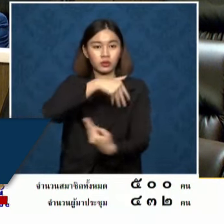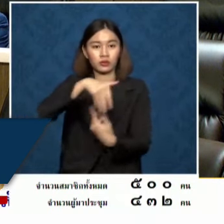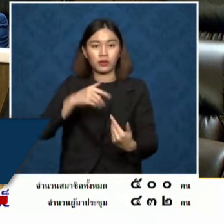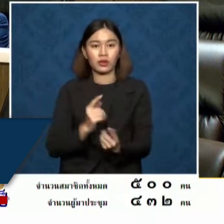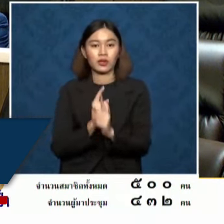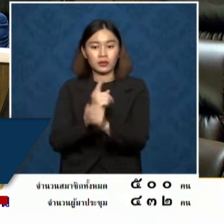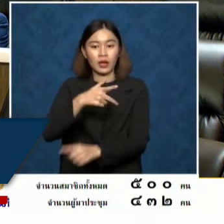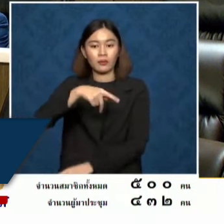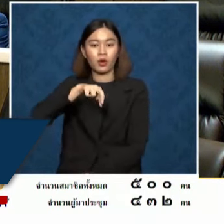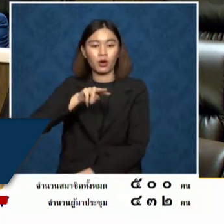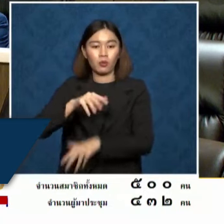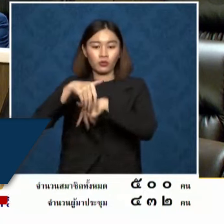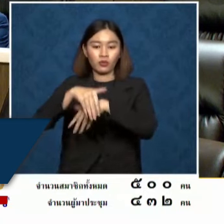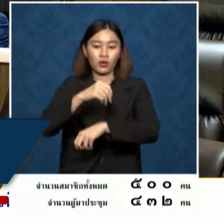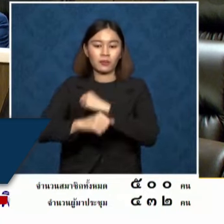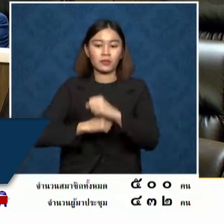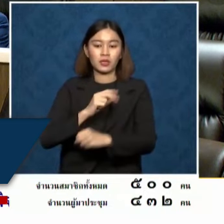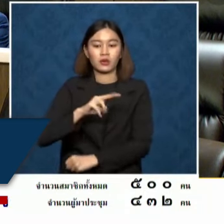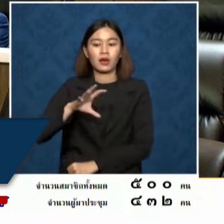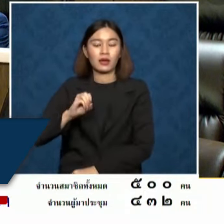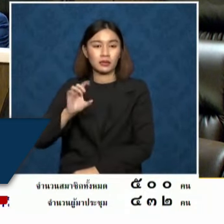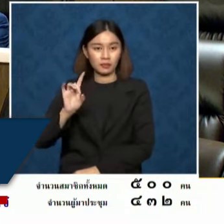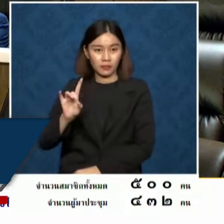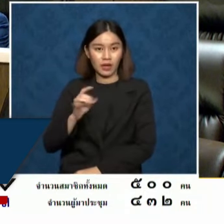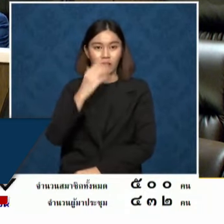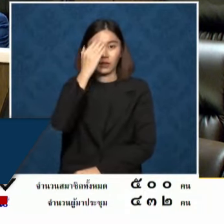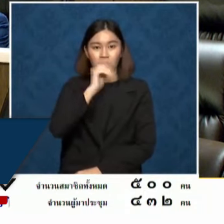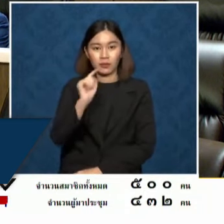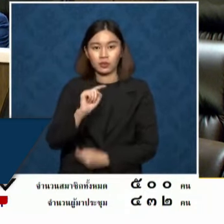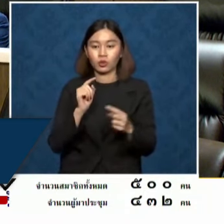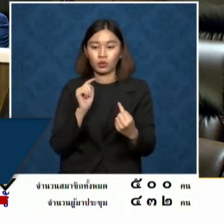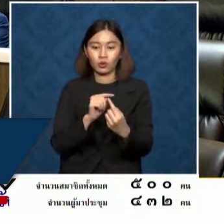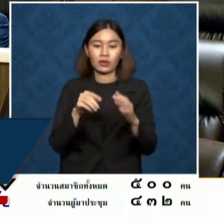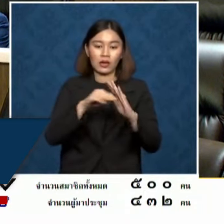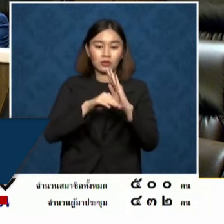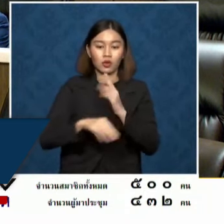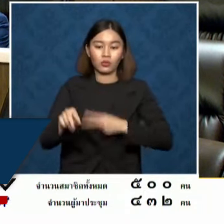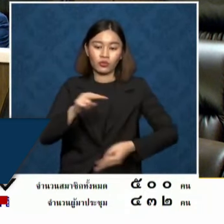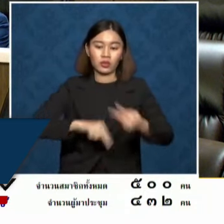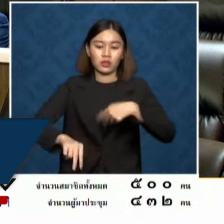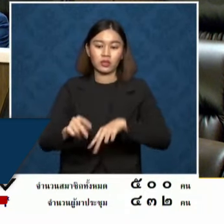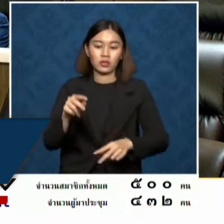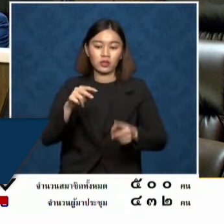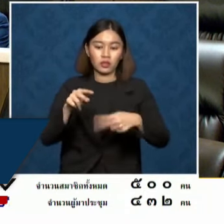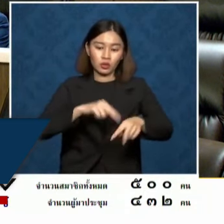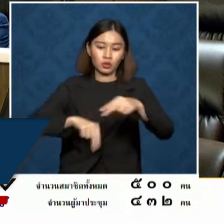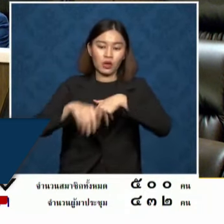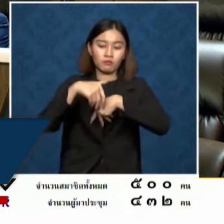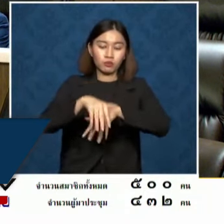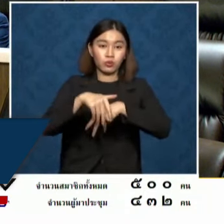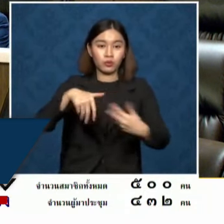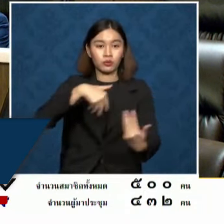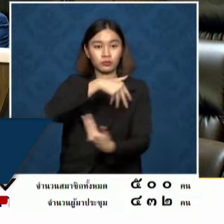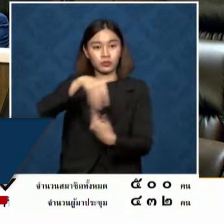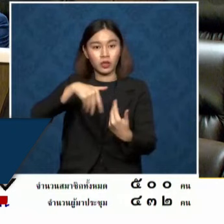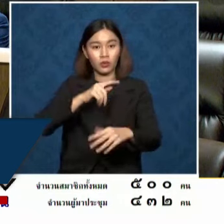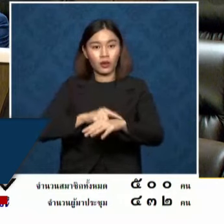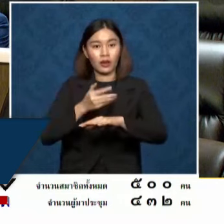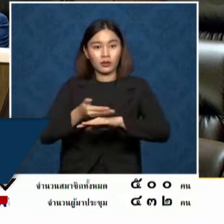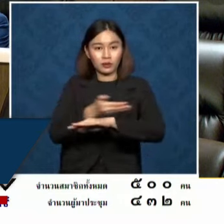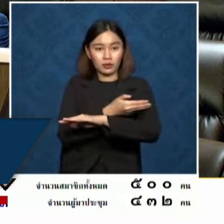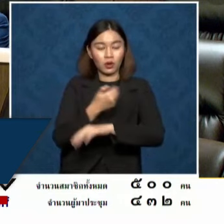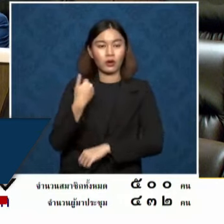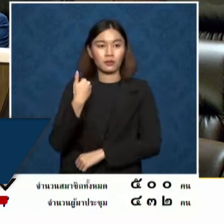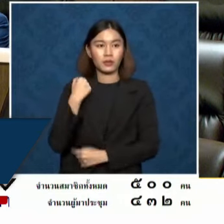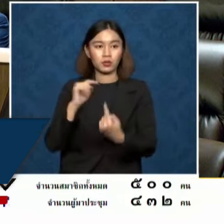พ.ร.บการชุมนุมสาธารณะ 2558เพื่อใช้เป็นแนวทางในการดูแลการชุมนุมสาธารณะในห้วงเวลาที่ผ่านมา